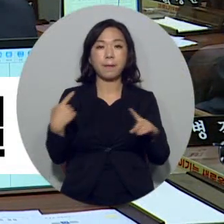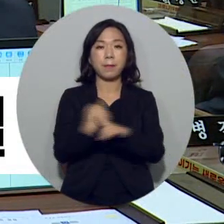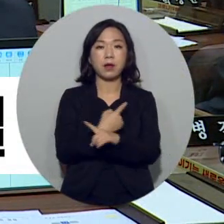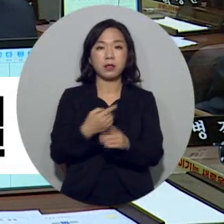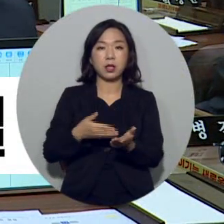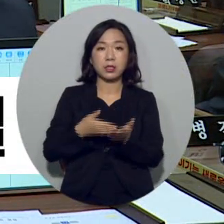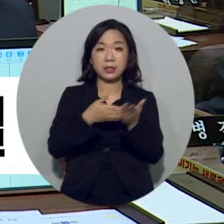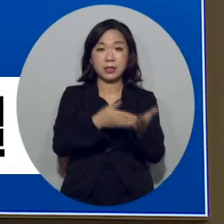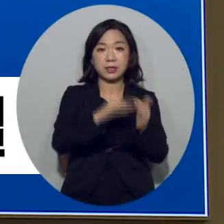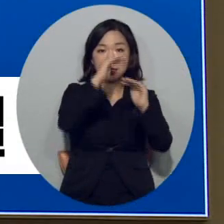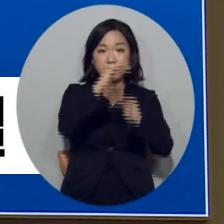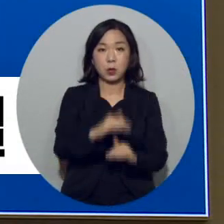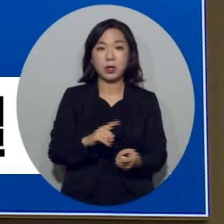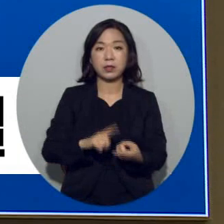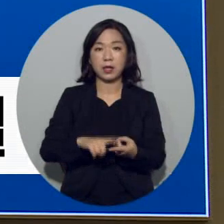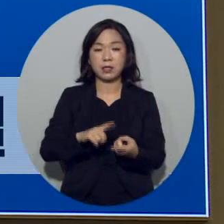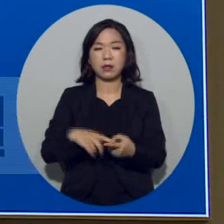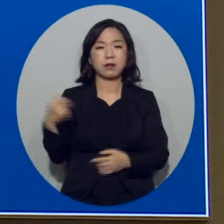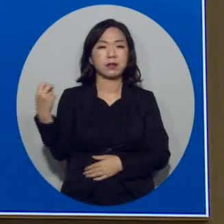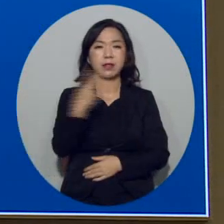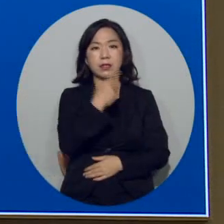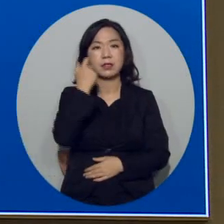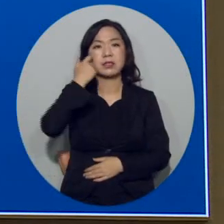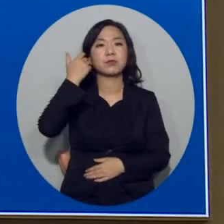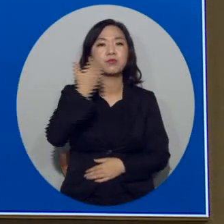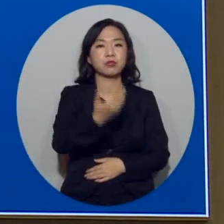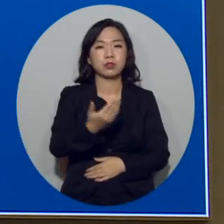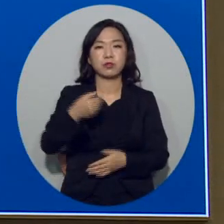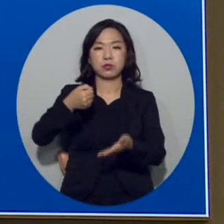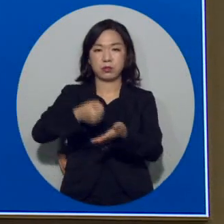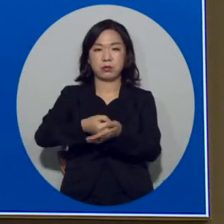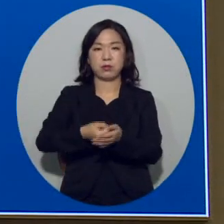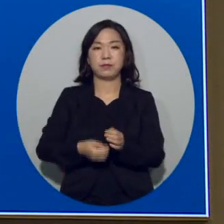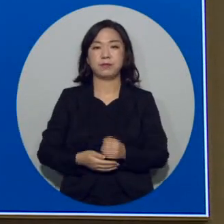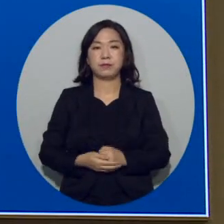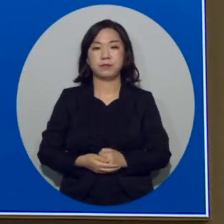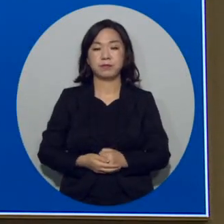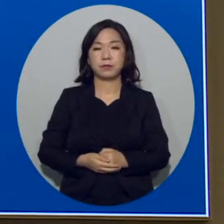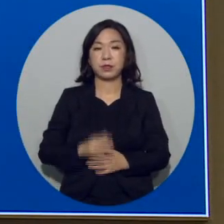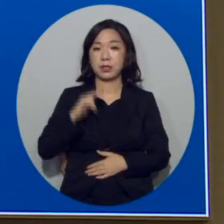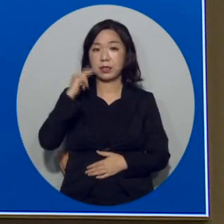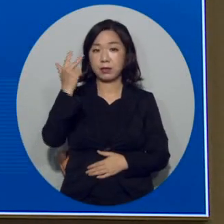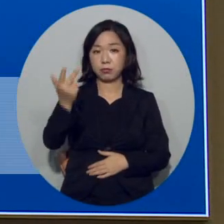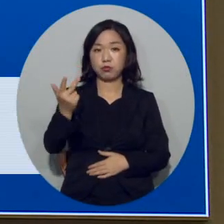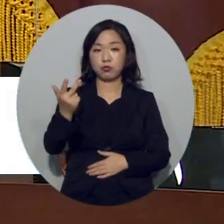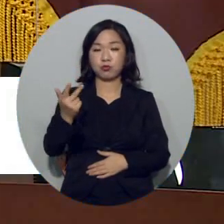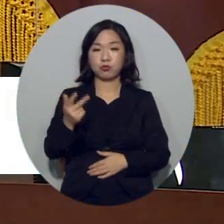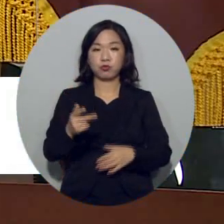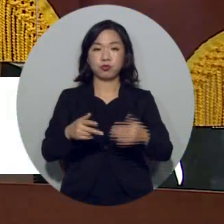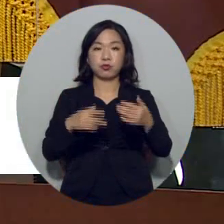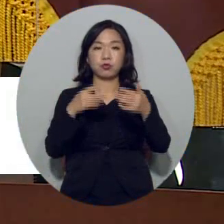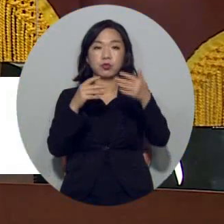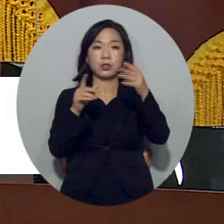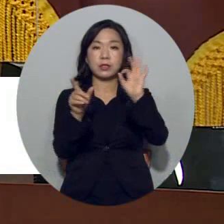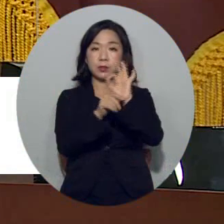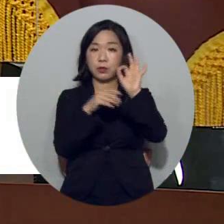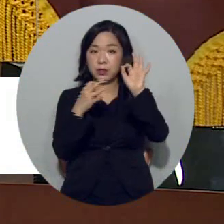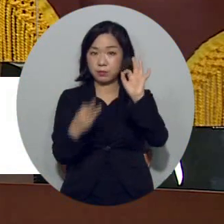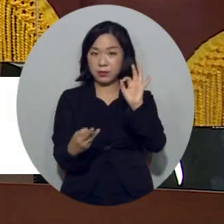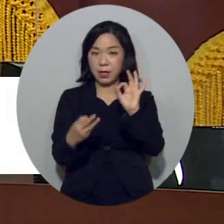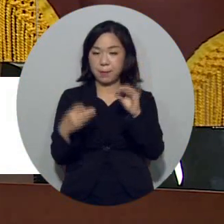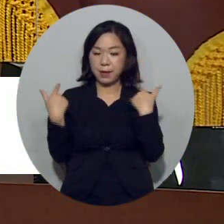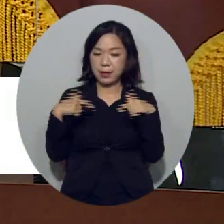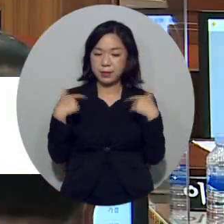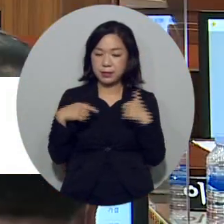대해 의원들에게 의견을 다시 묻기로 했습니다 다음 쭉 13일 소환 상위에서 심사를 한 뒤